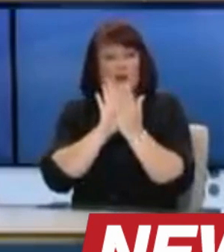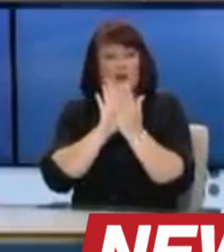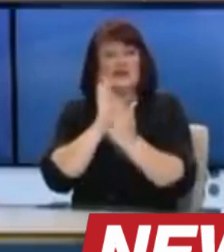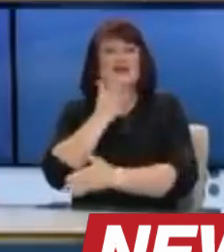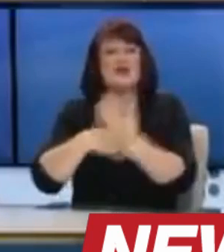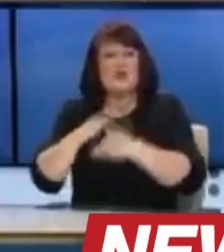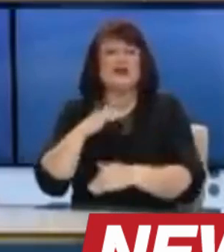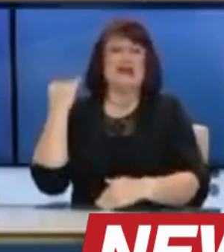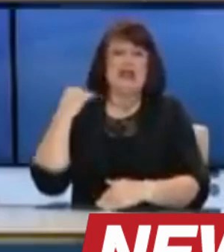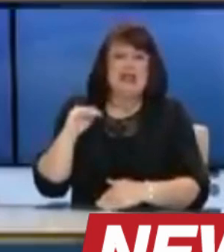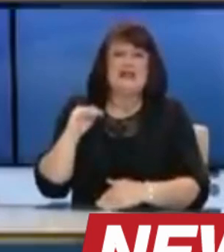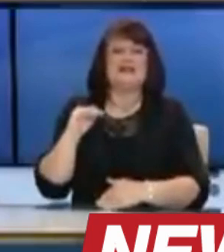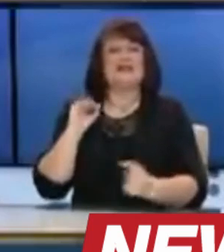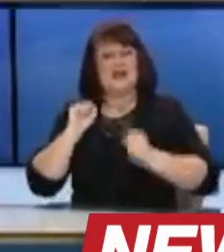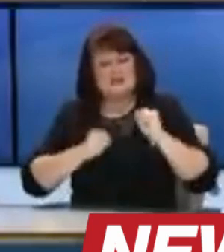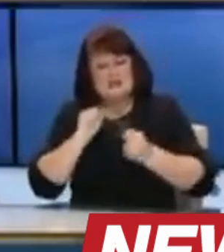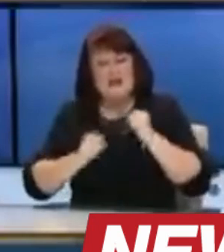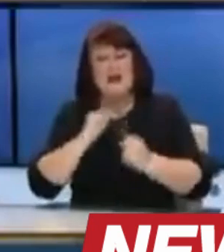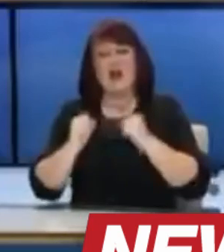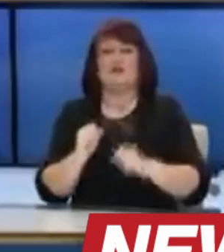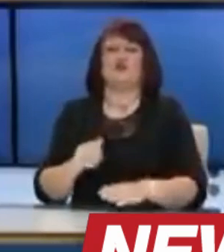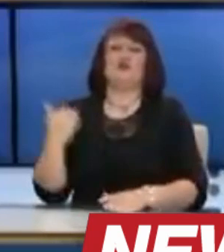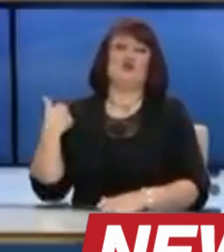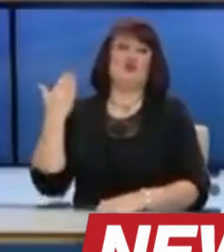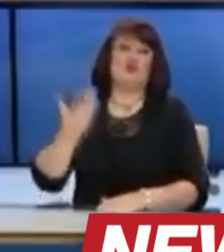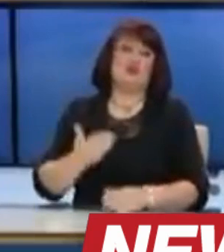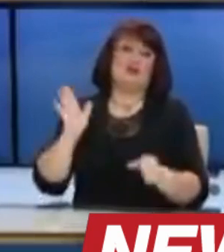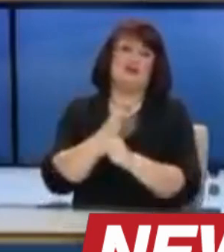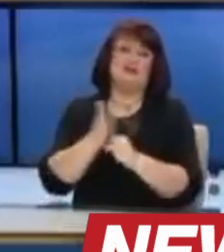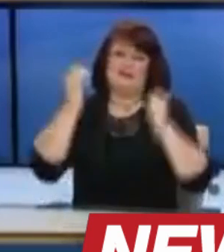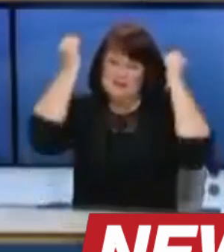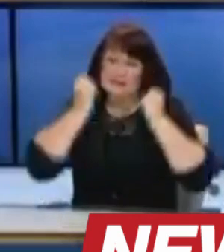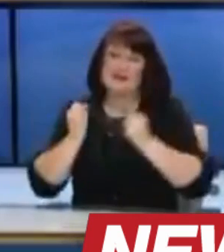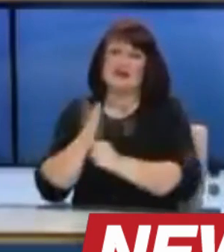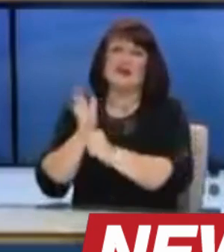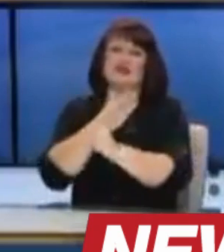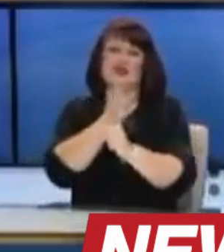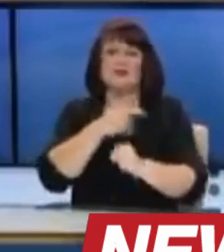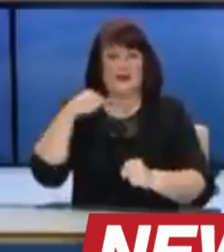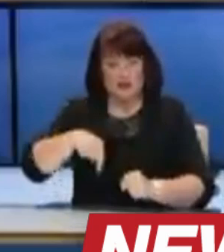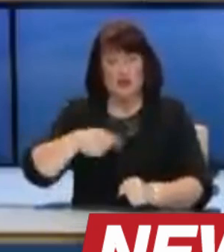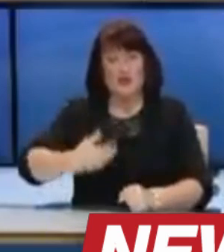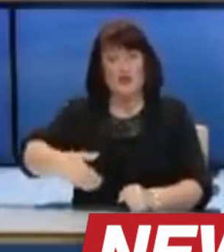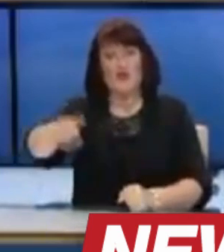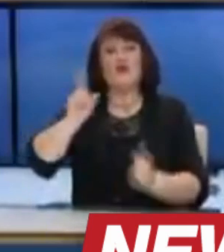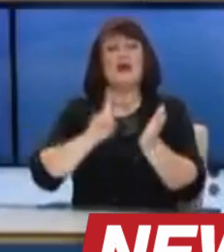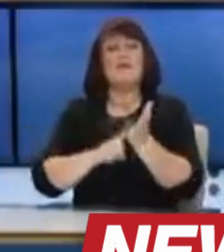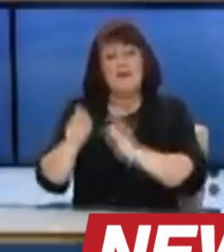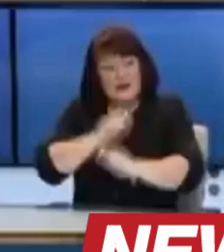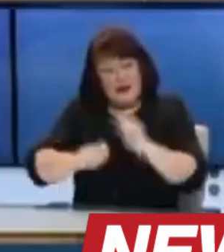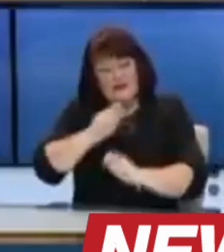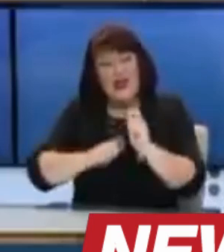οι πυροσβεστικές δυνάμεις και η πρόληψη και η οργάνωση αποδείχτηκαν ακόμη μια φορά κατώτερες των περιστάσεων? Πλέον η κυβέρνηση δεν κάνει